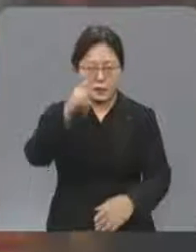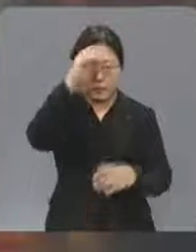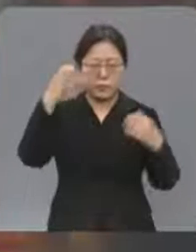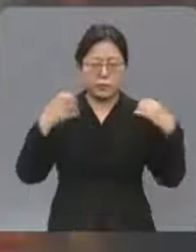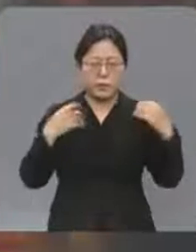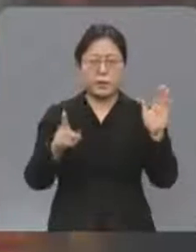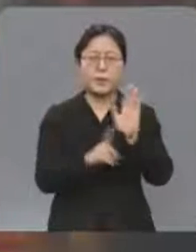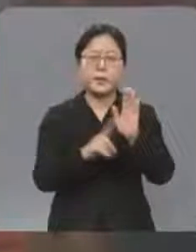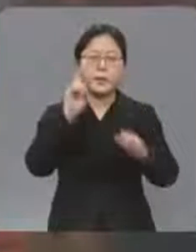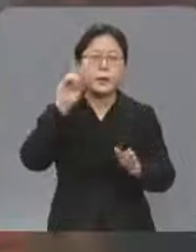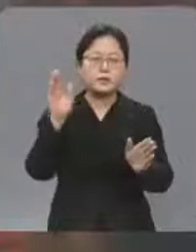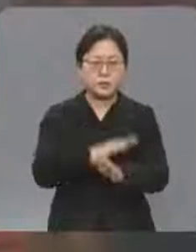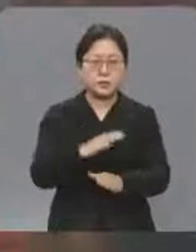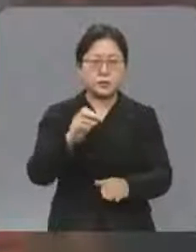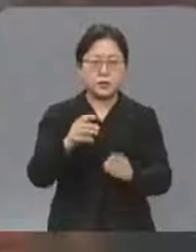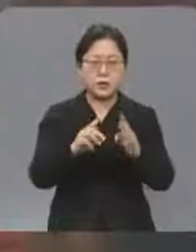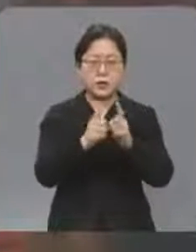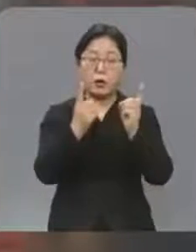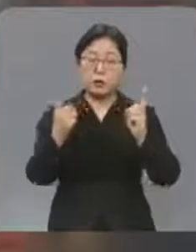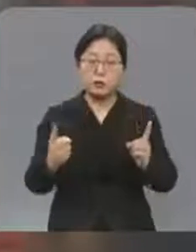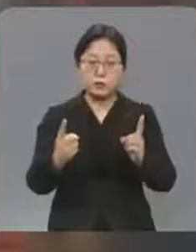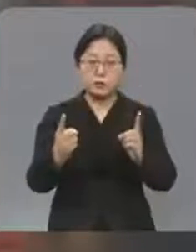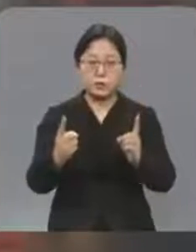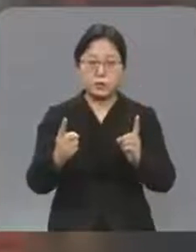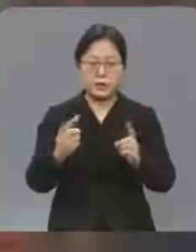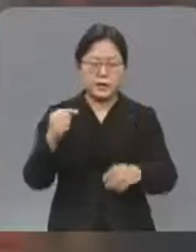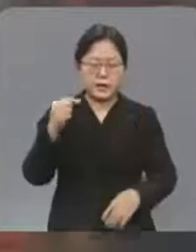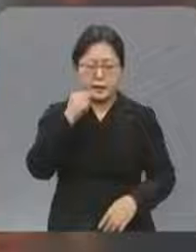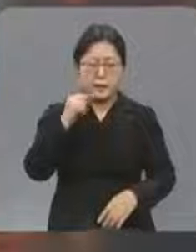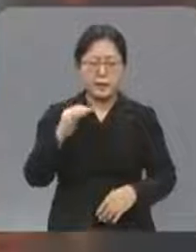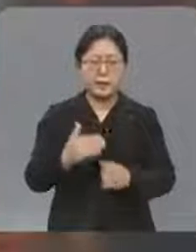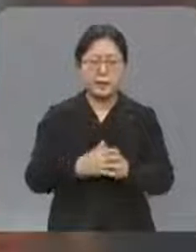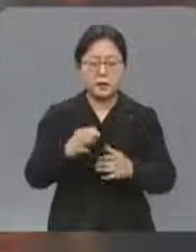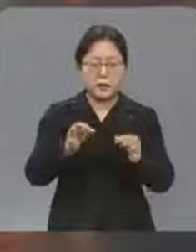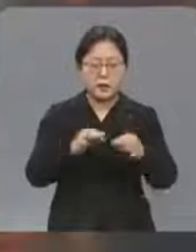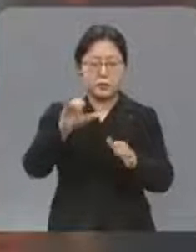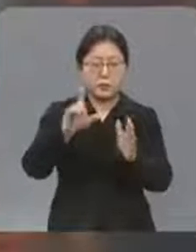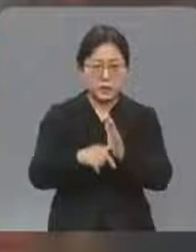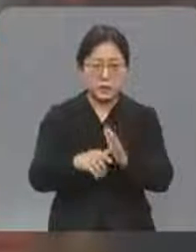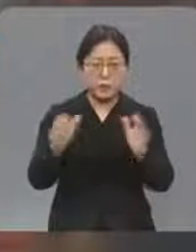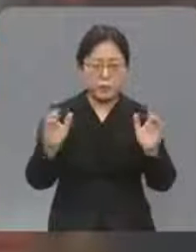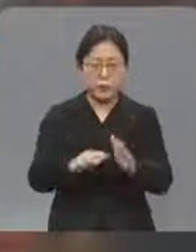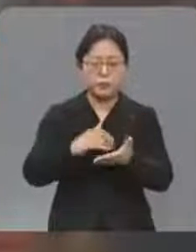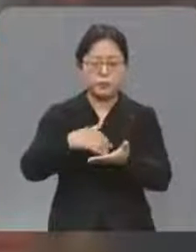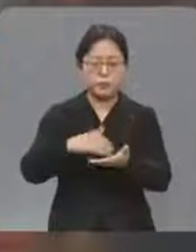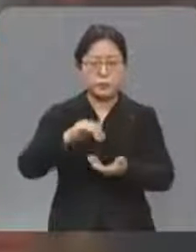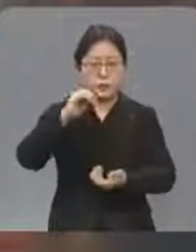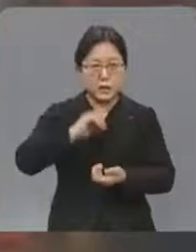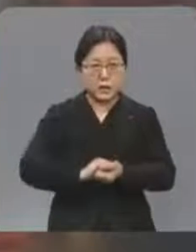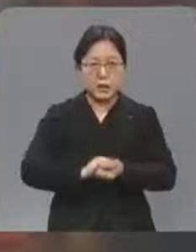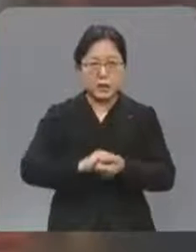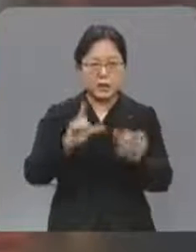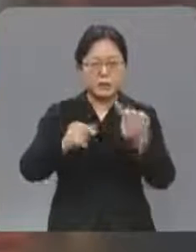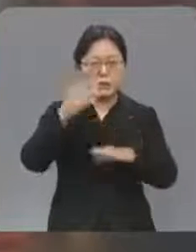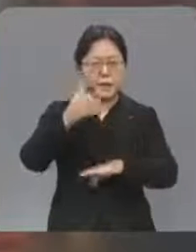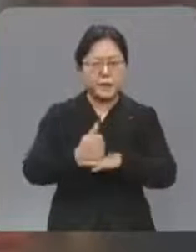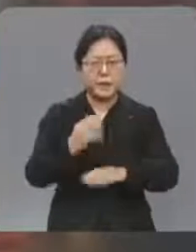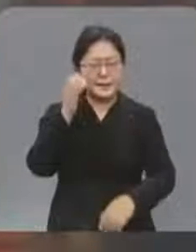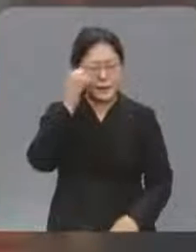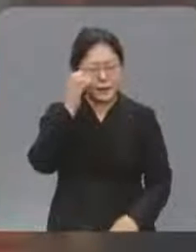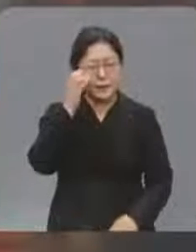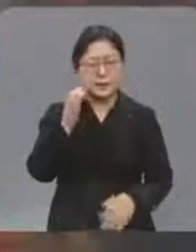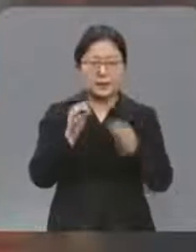정부가 예고한 대로 내일부터는 다시 사회적 거리두기가 강화됩니다. 영업시간과 모임 인원이 제한되는데 연말연시 대목을